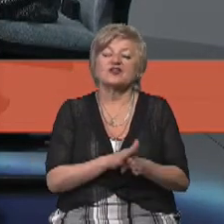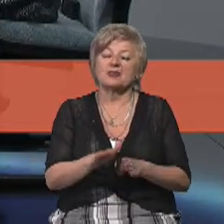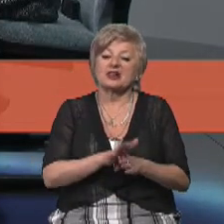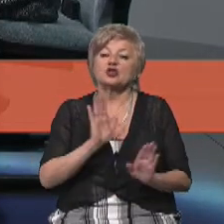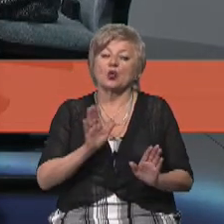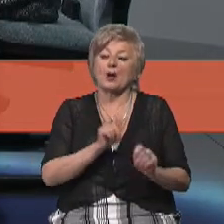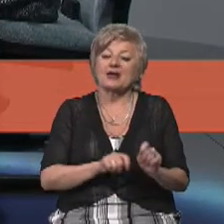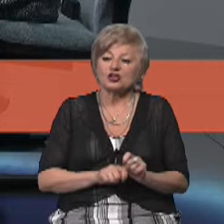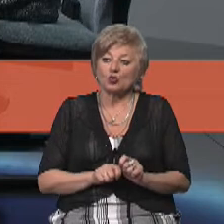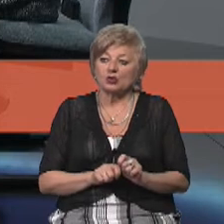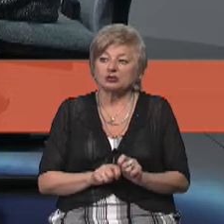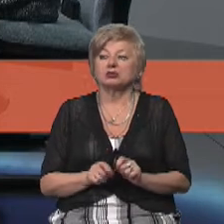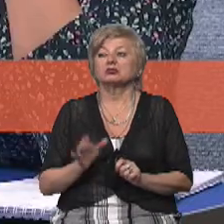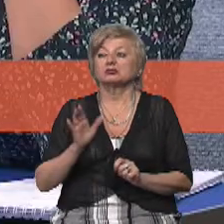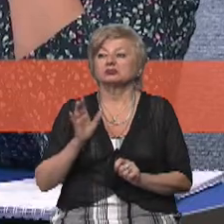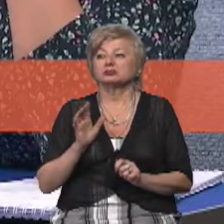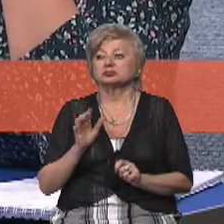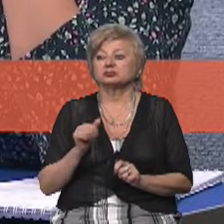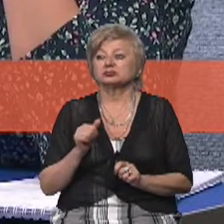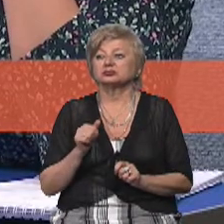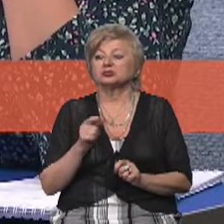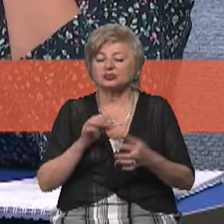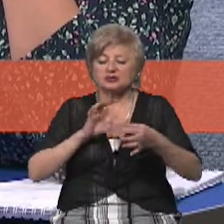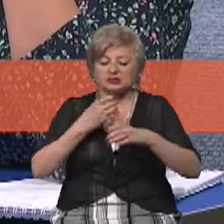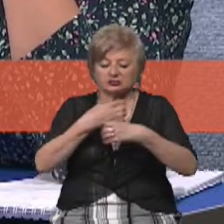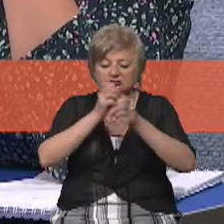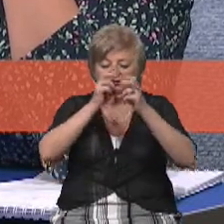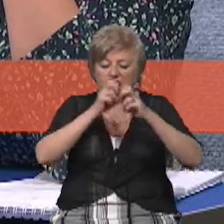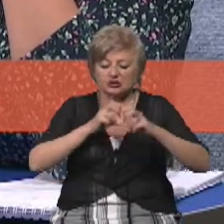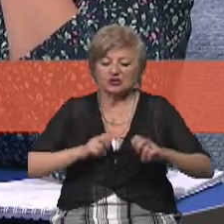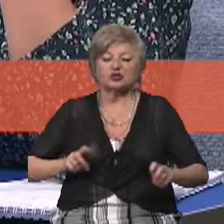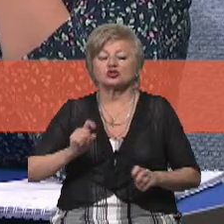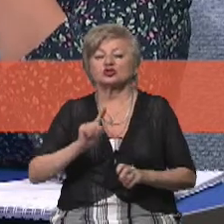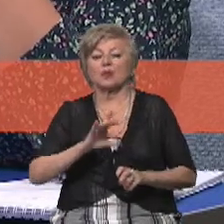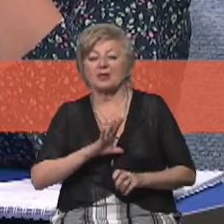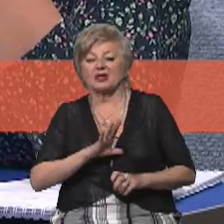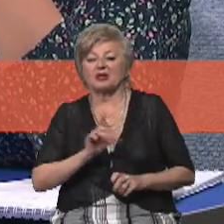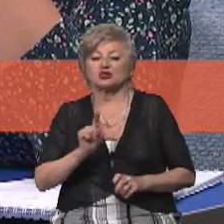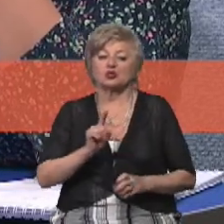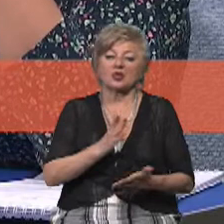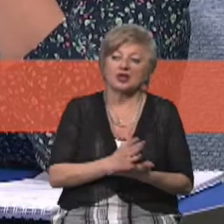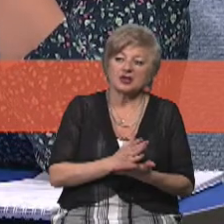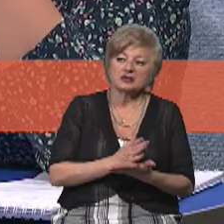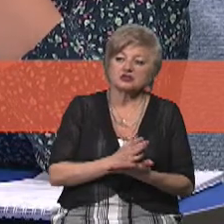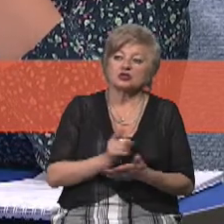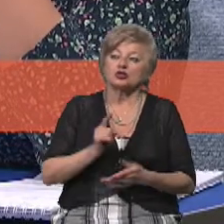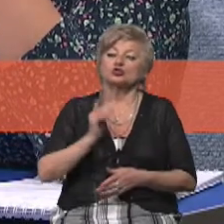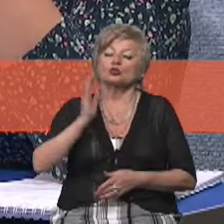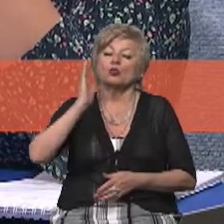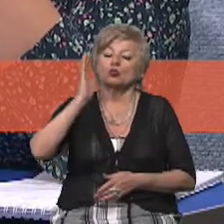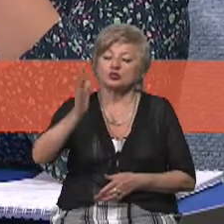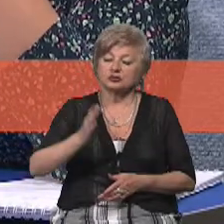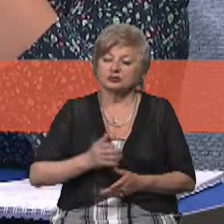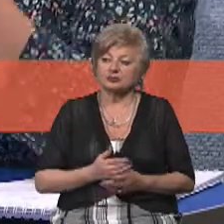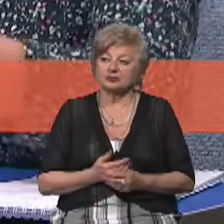і систематику. Тобто вони досліджують, що було, що є, і можливість прогнозування, що може